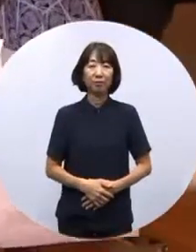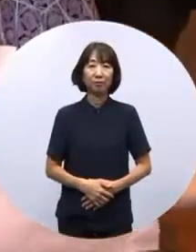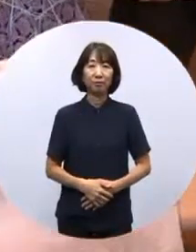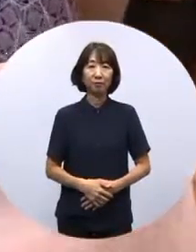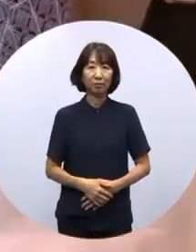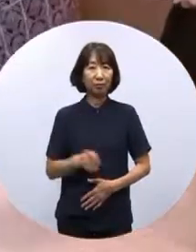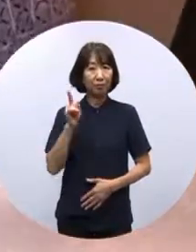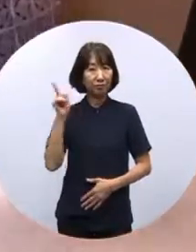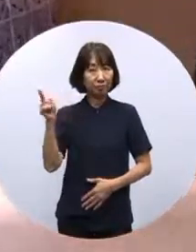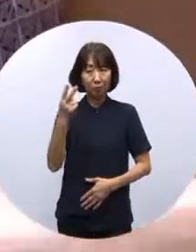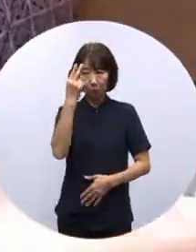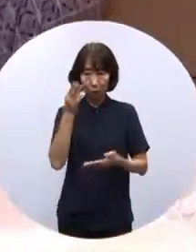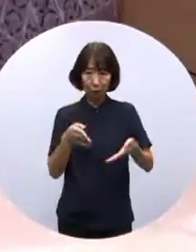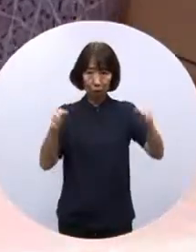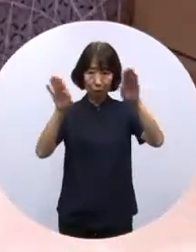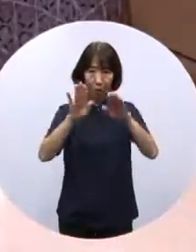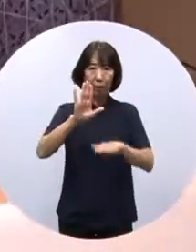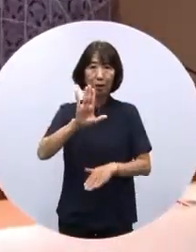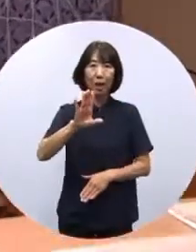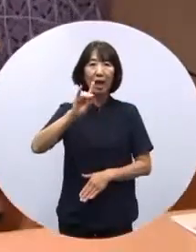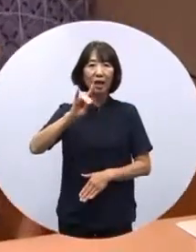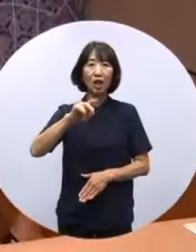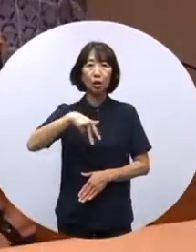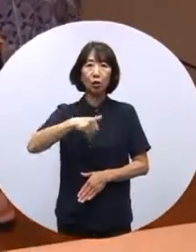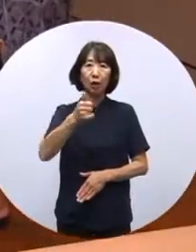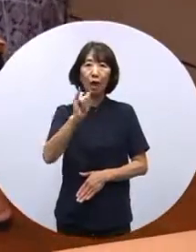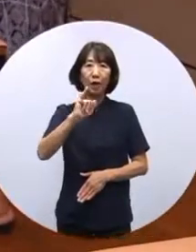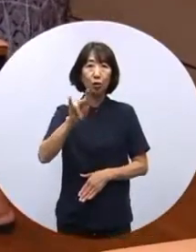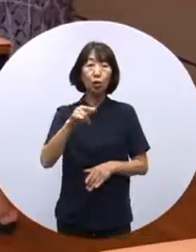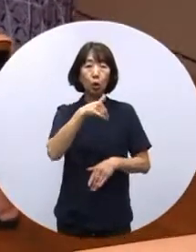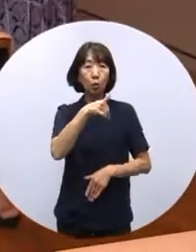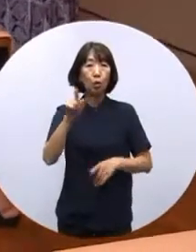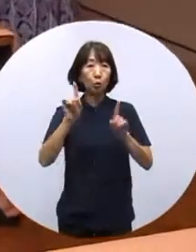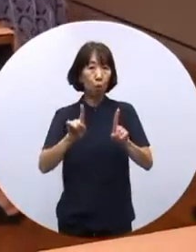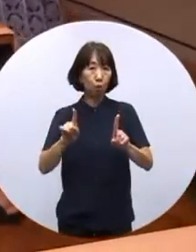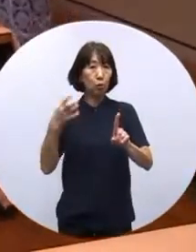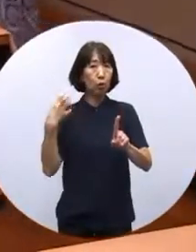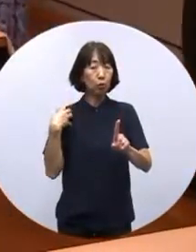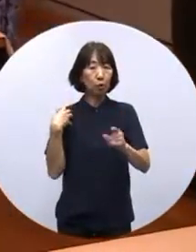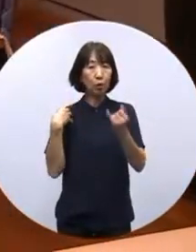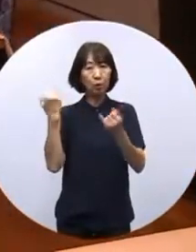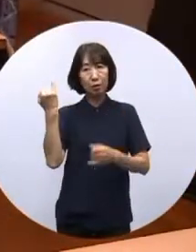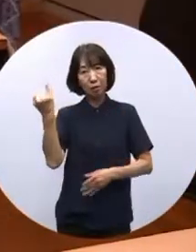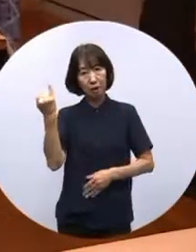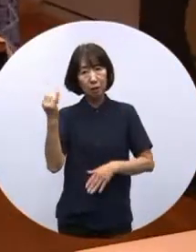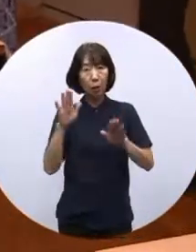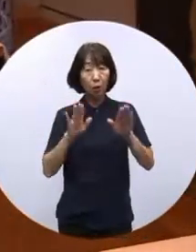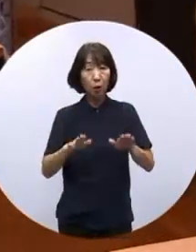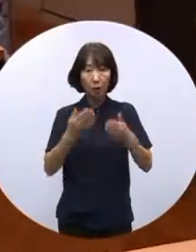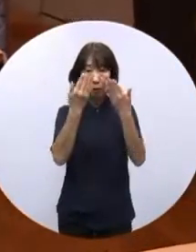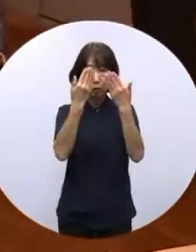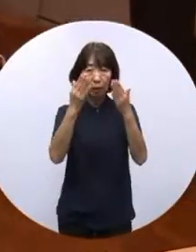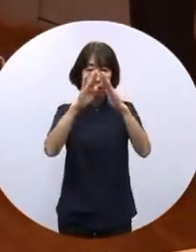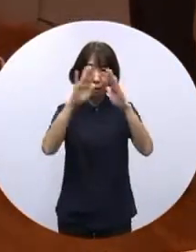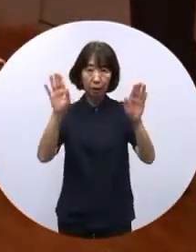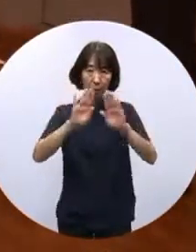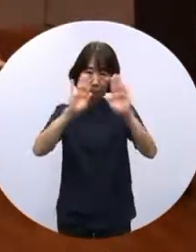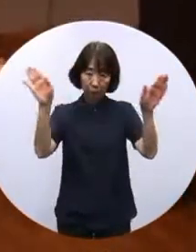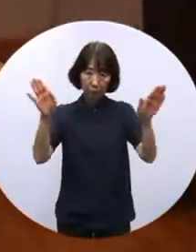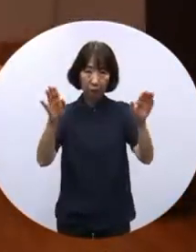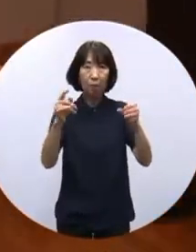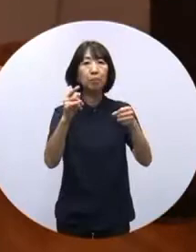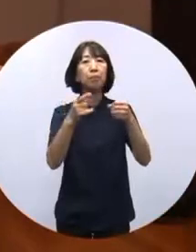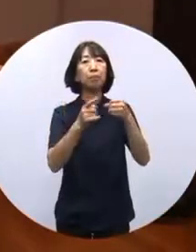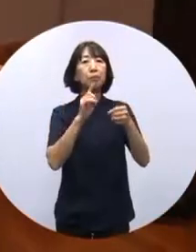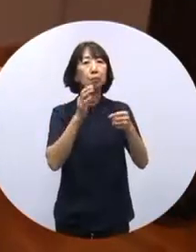ホノルル美術館でテキスタイル部門の学芸員を務めるサラさんは、今回の展覧会の開催のためにハ